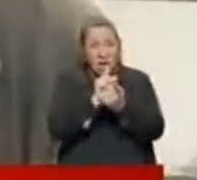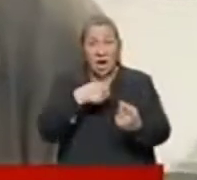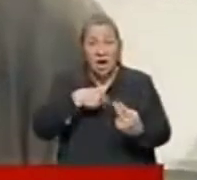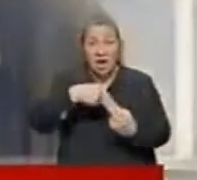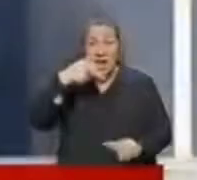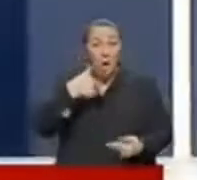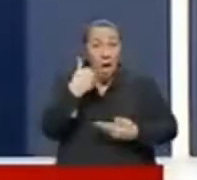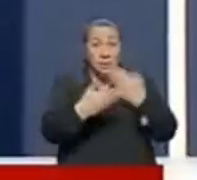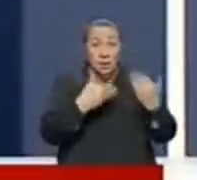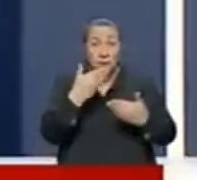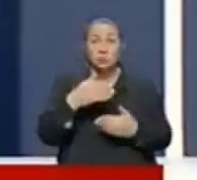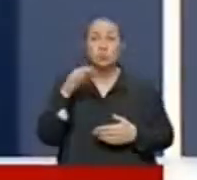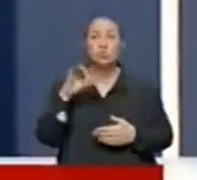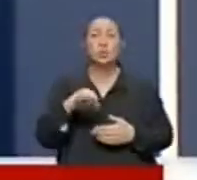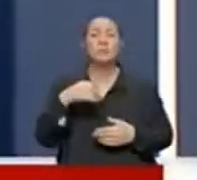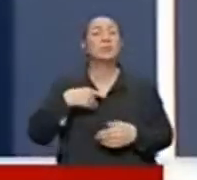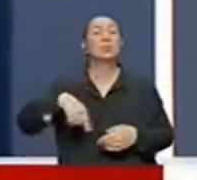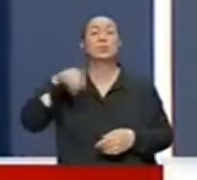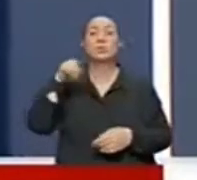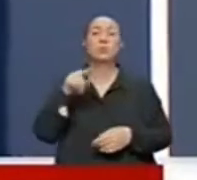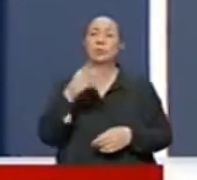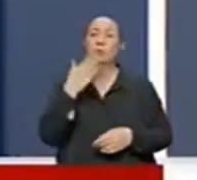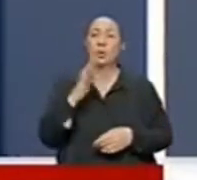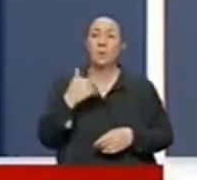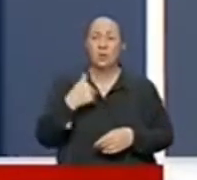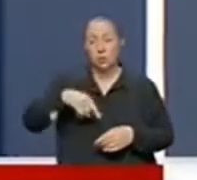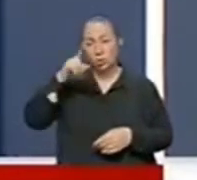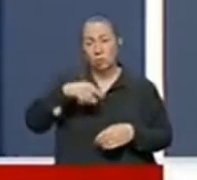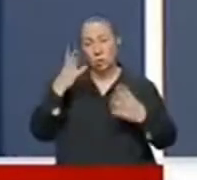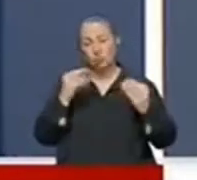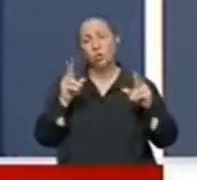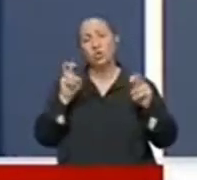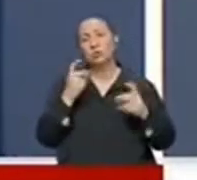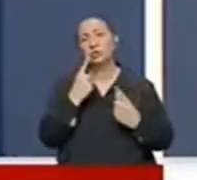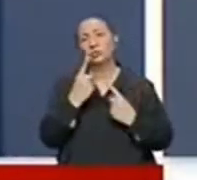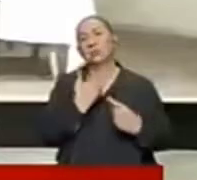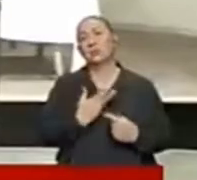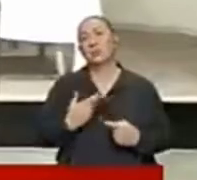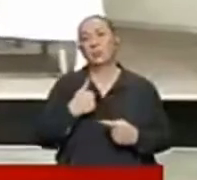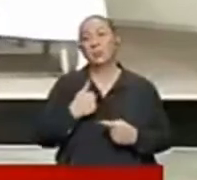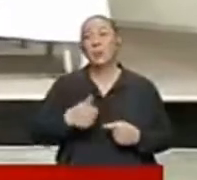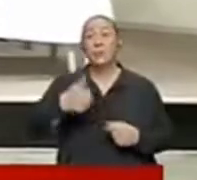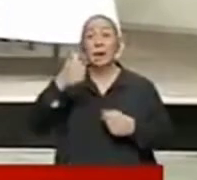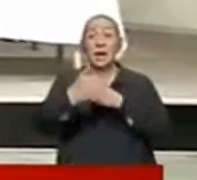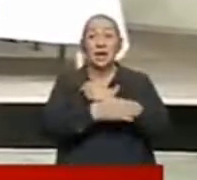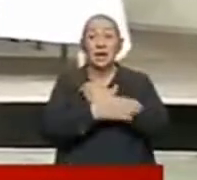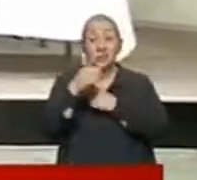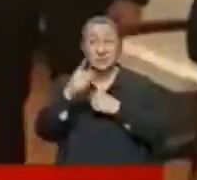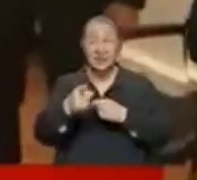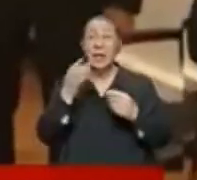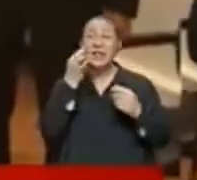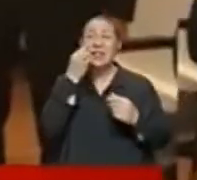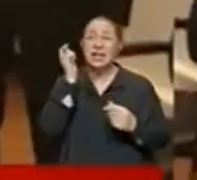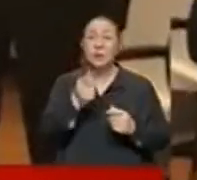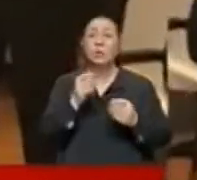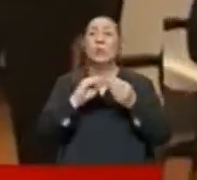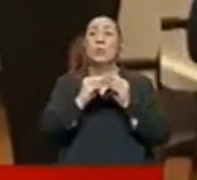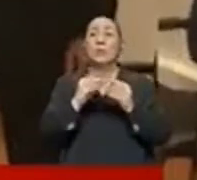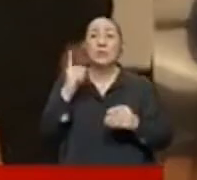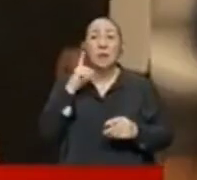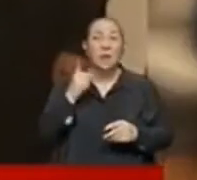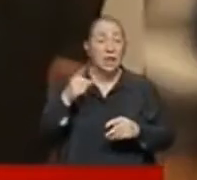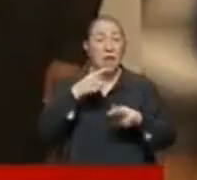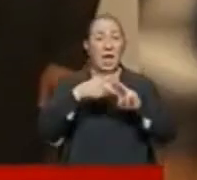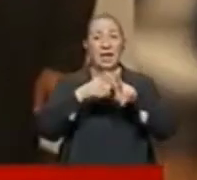hikayemi anlattım. Şu anda bizim gündemimizde bu yok. Ben gündemimizde olan konuları konuşmayı seviyorum. Bakan yardımcısı iken de bizzat sorunlarını